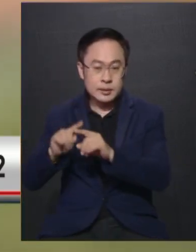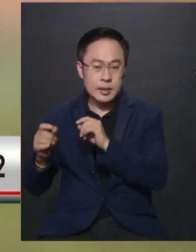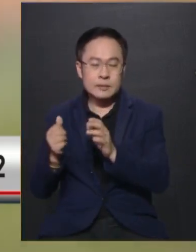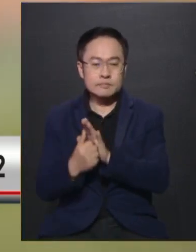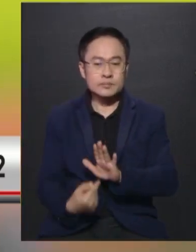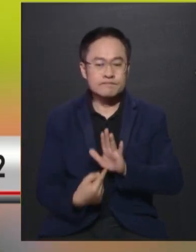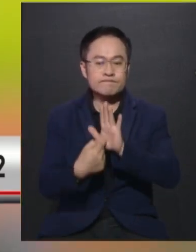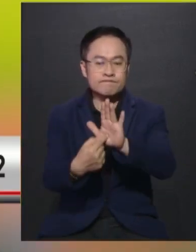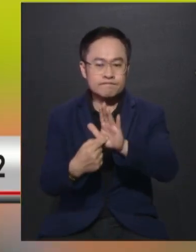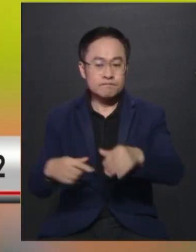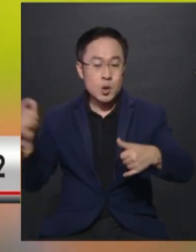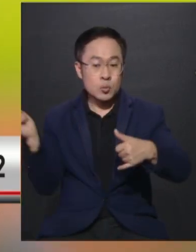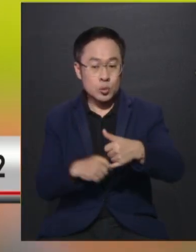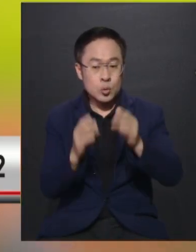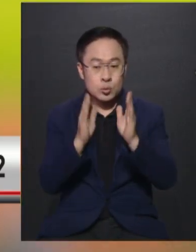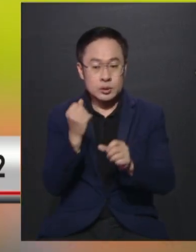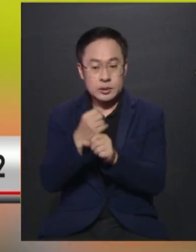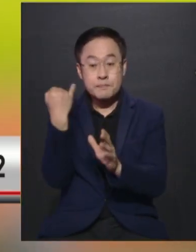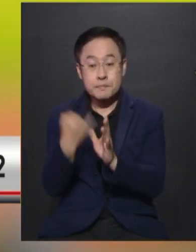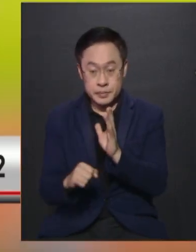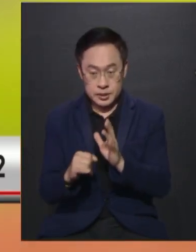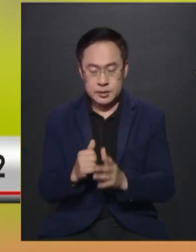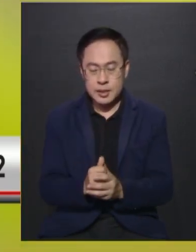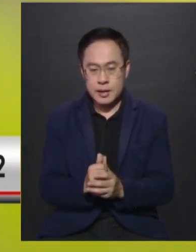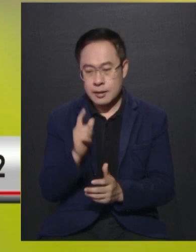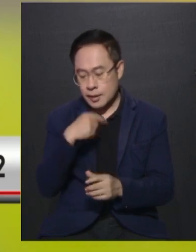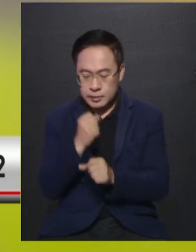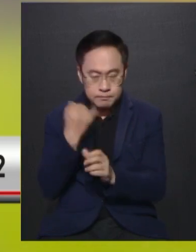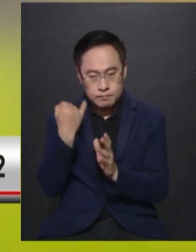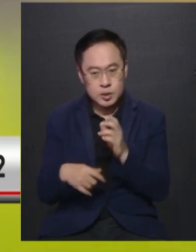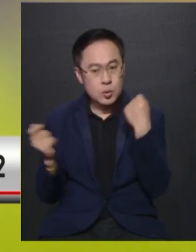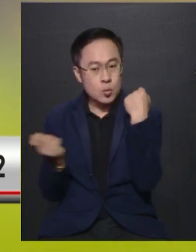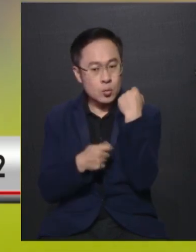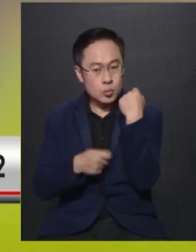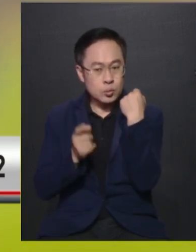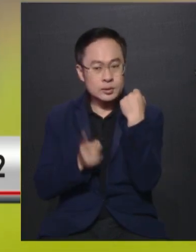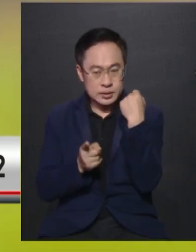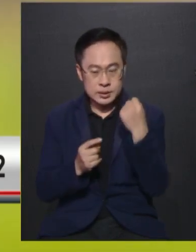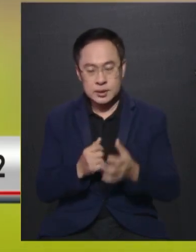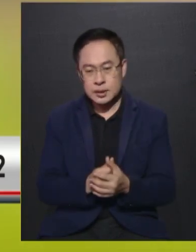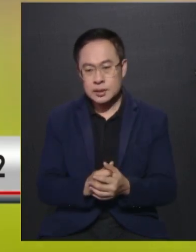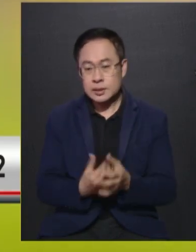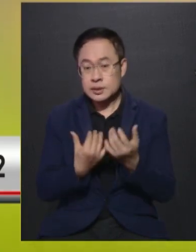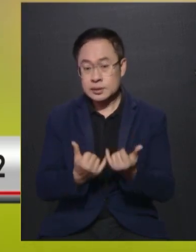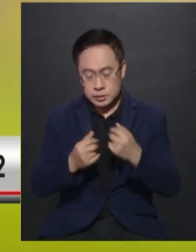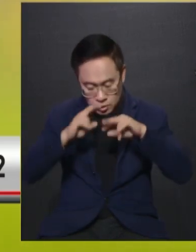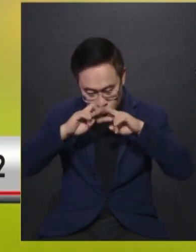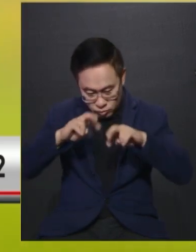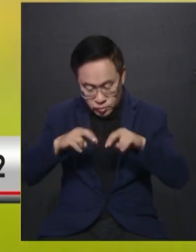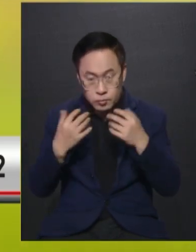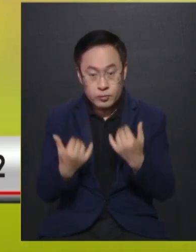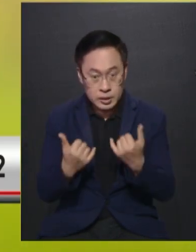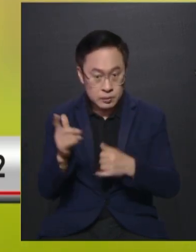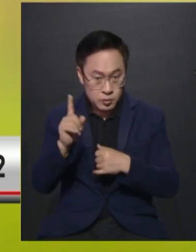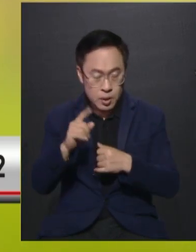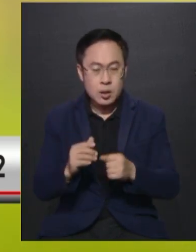านในการดำเนินการสืบสวนสอบสวนและเอาผิดกับผู้ก่อเหตุซึ่งจากการสืบสวนสอบสวนนะคะพบว่